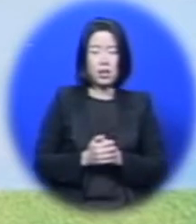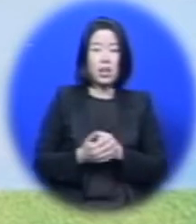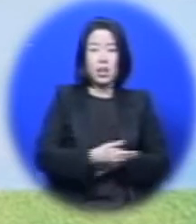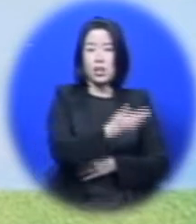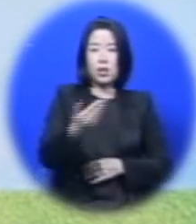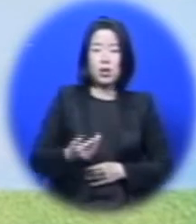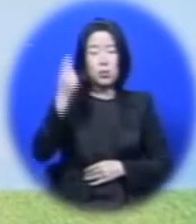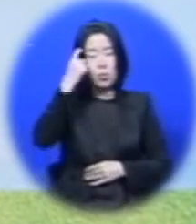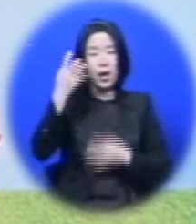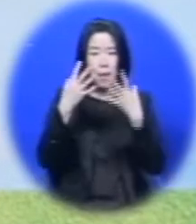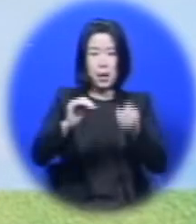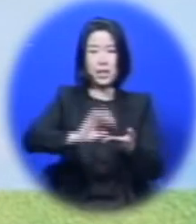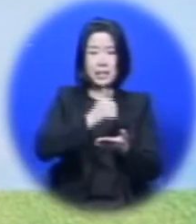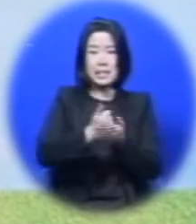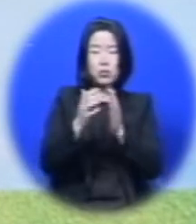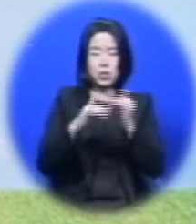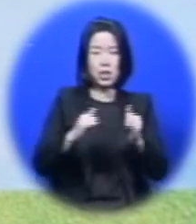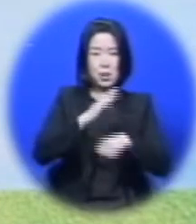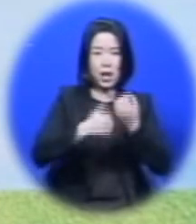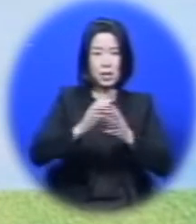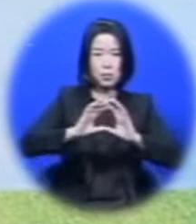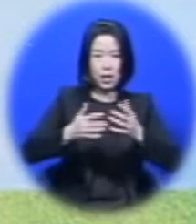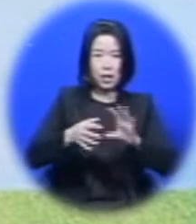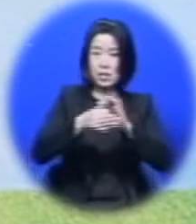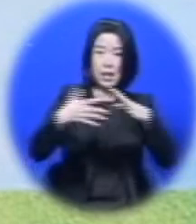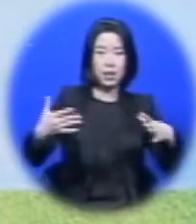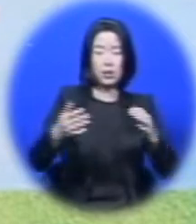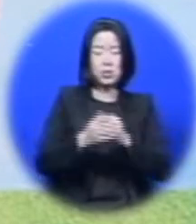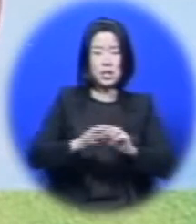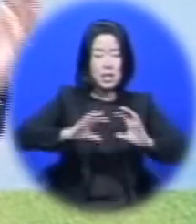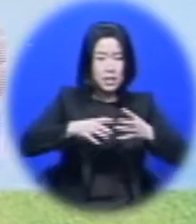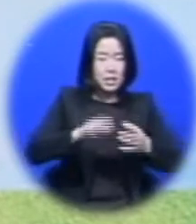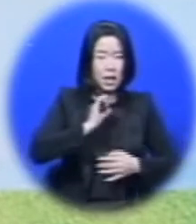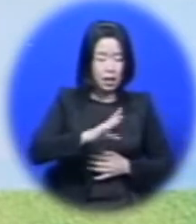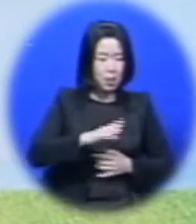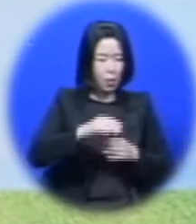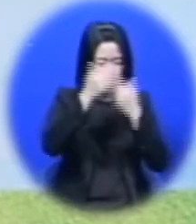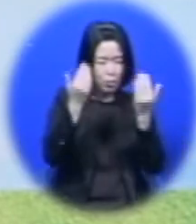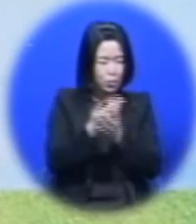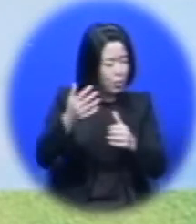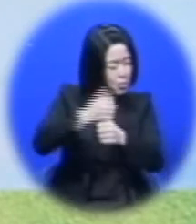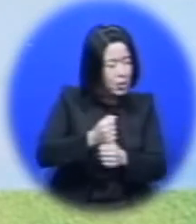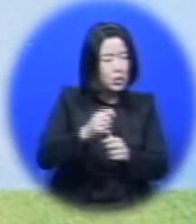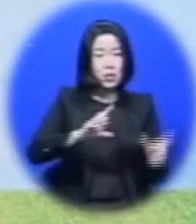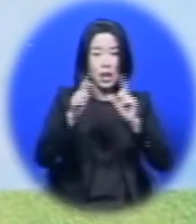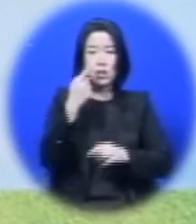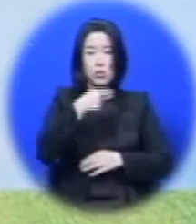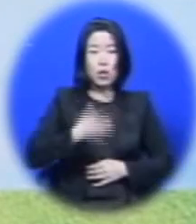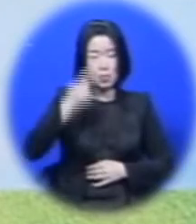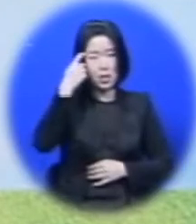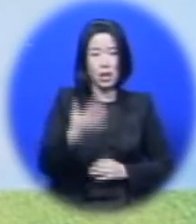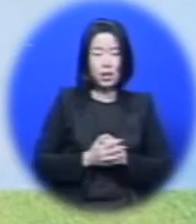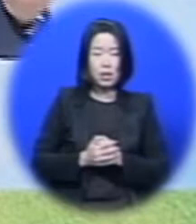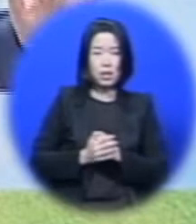여러분 왜 많은 그리스도인들이 하나님의 나라에는 상관도 없이 세상에만 온통 매여서 사는 줄 아십니까? 사도